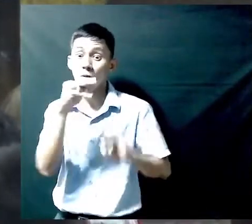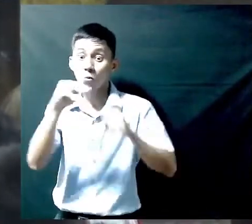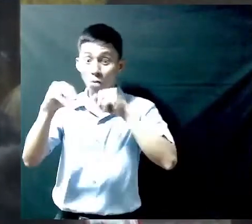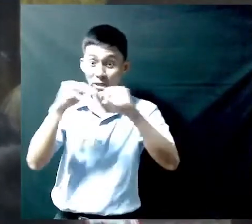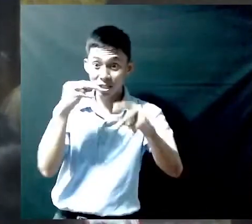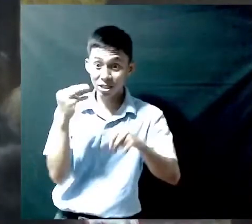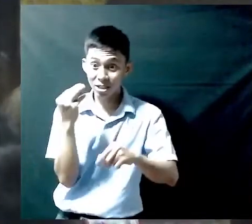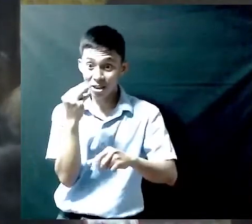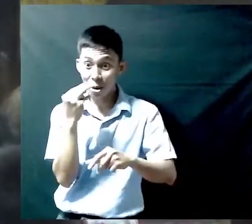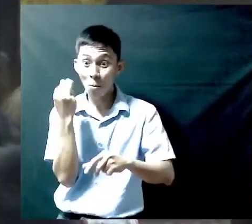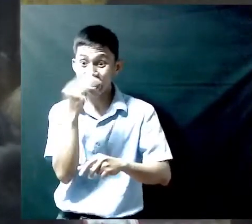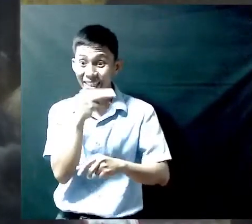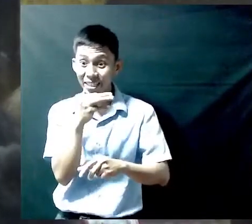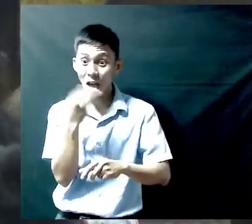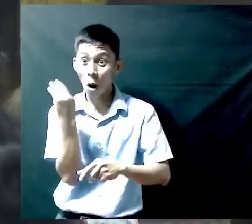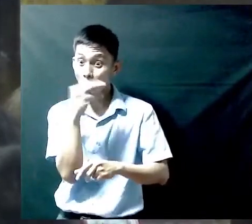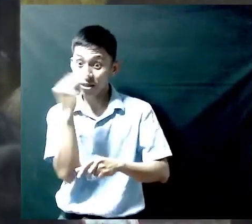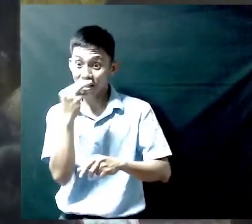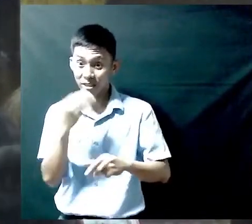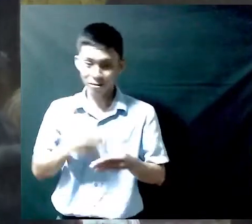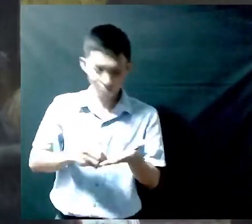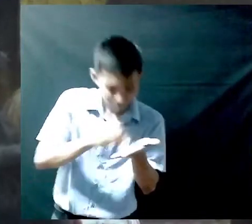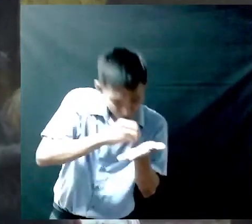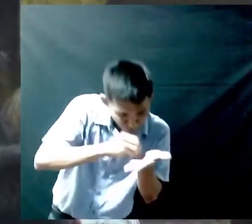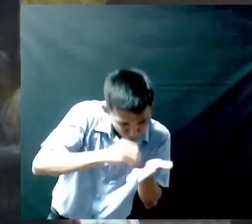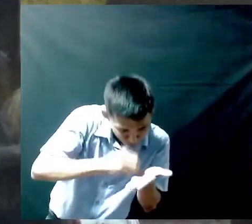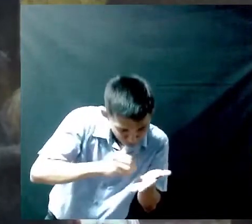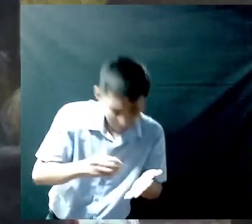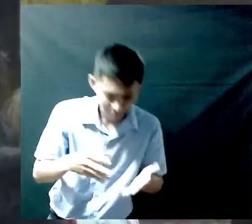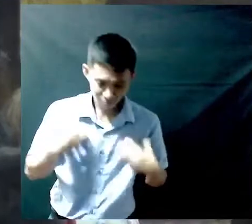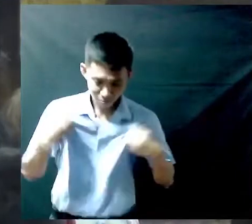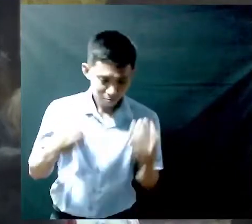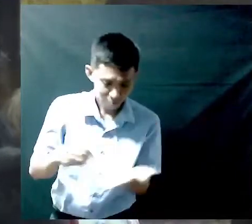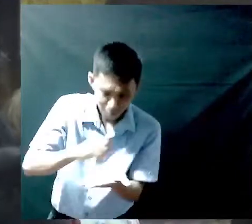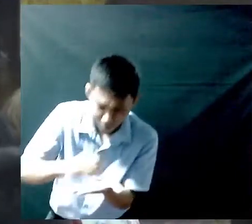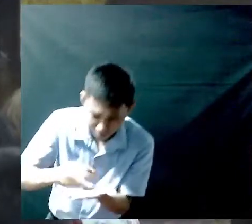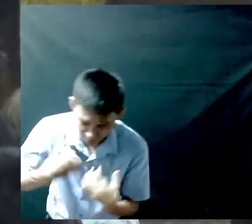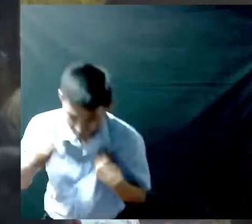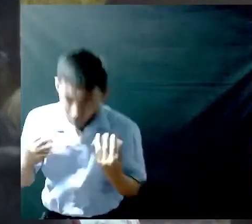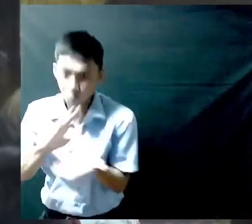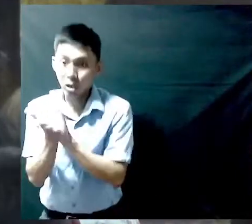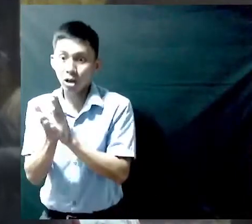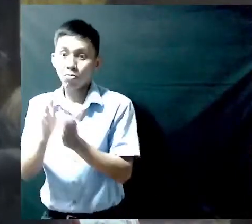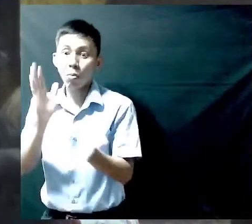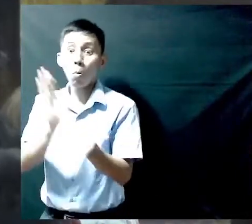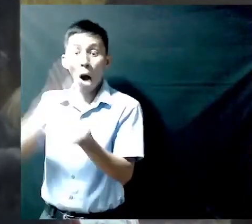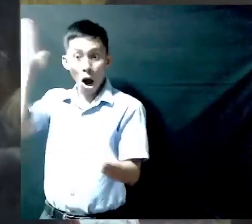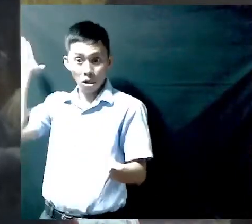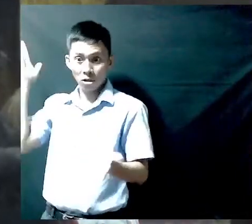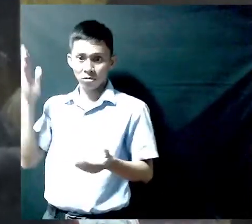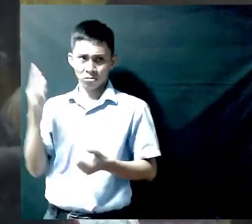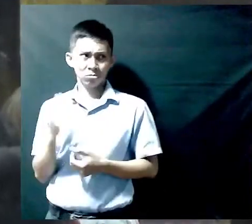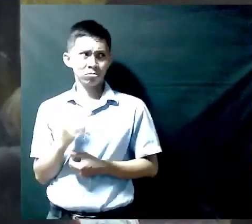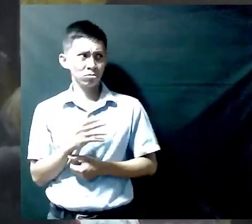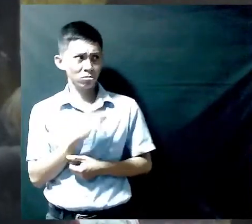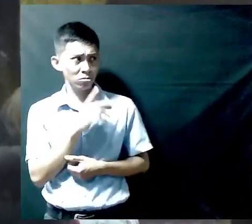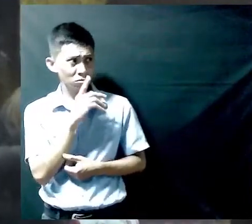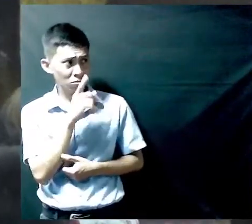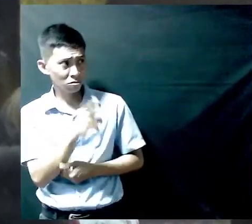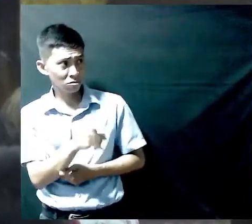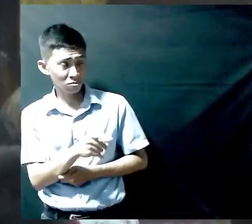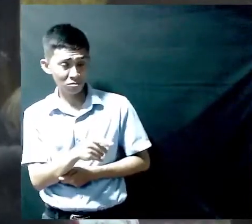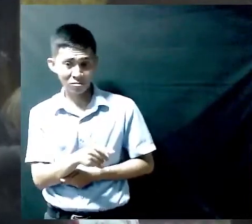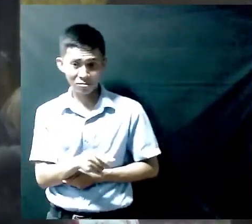Isipin mo yung napakamurang walang kwenta, pinirmahan lang ng mga sikat, iba na presyo. Imagine mo yung buhay mo